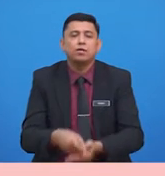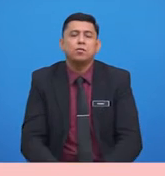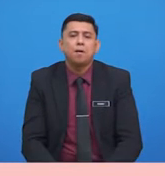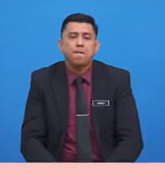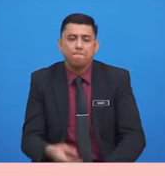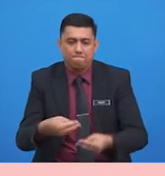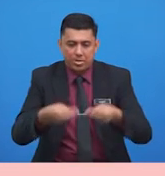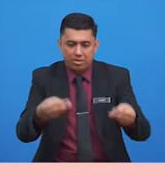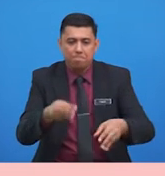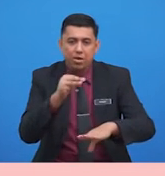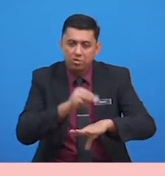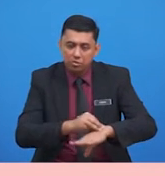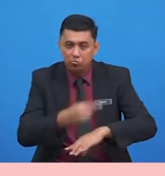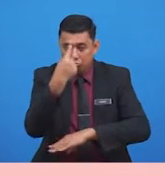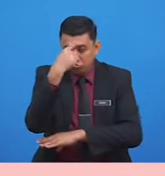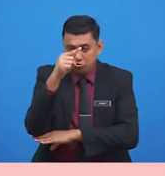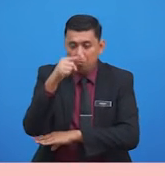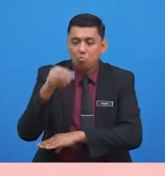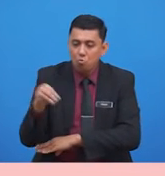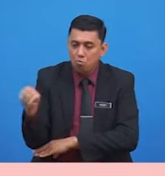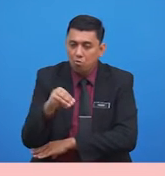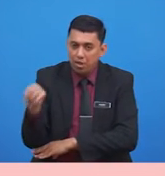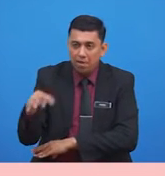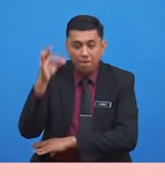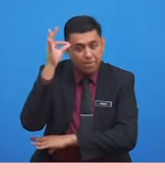Saya beri masa untuk murid berfikir.